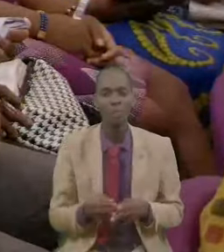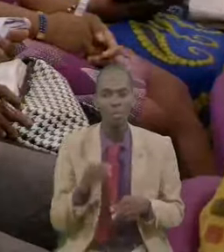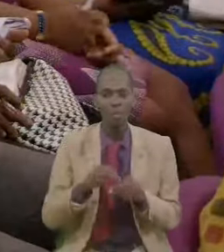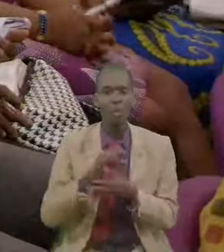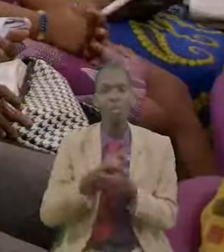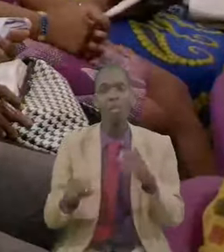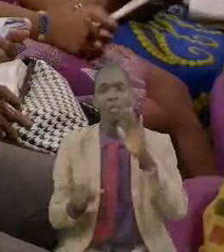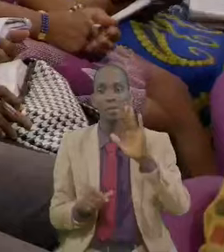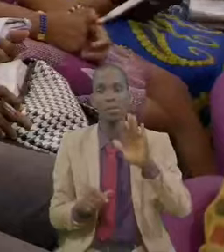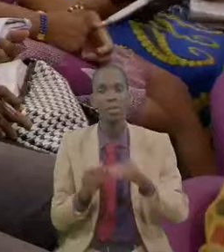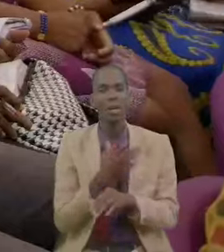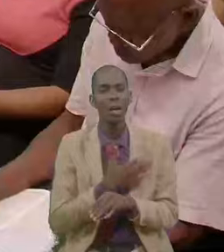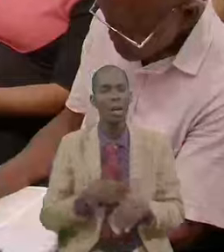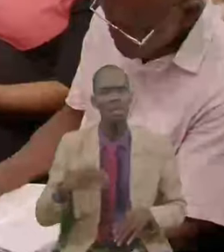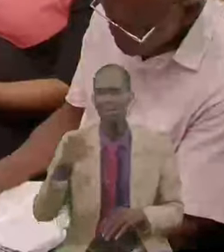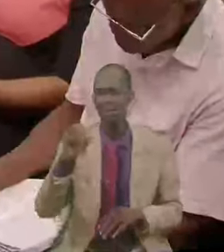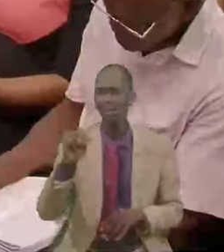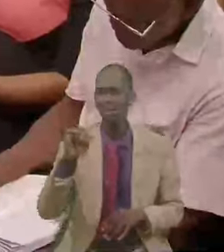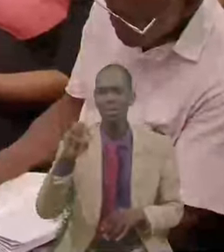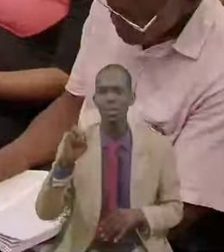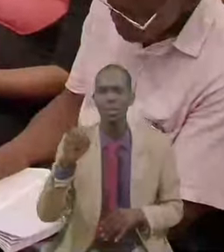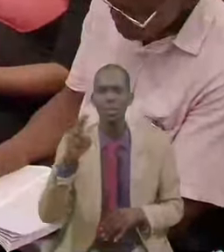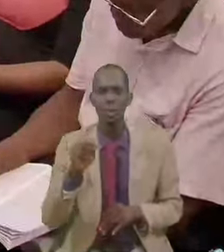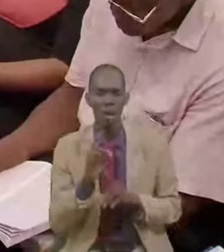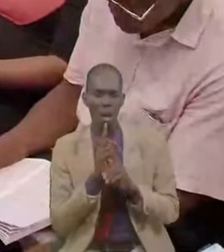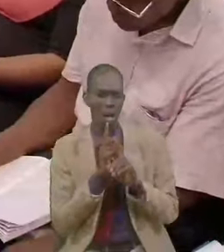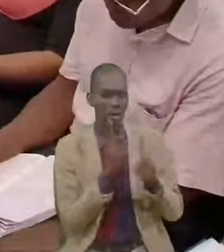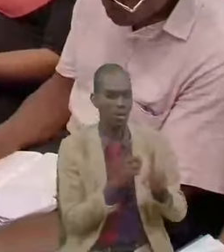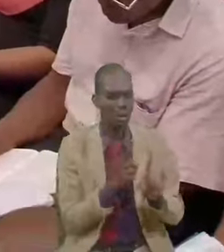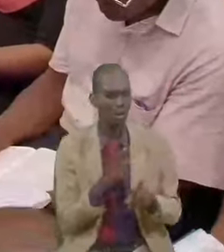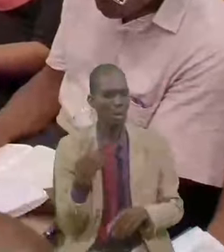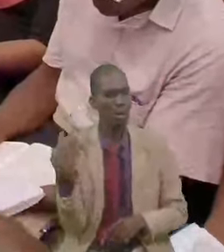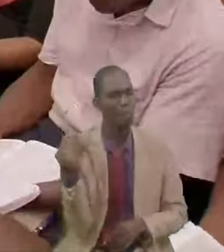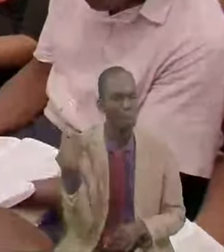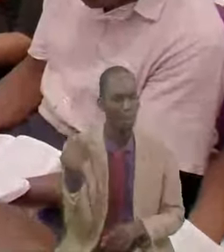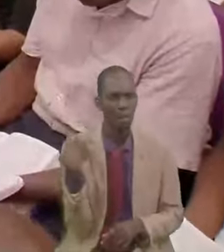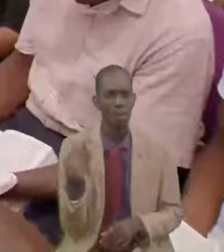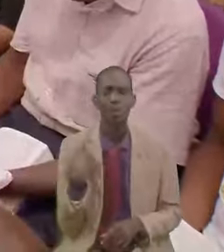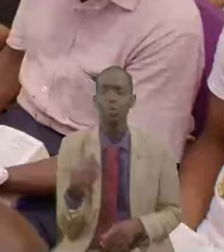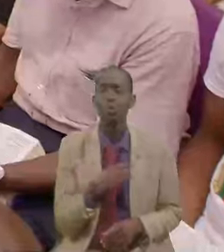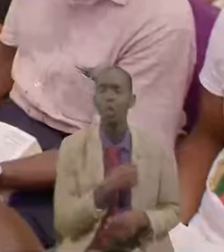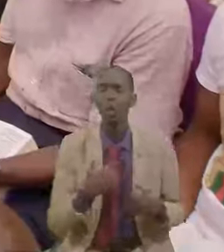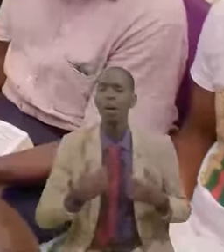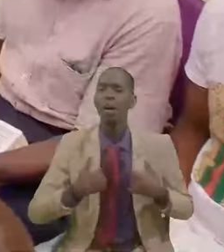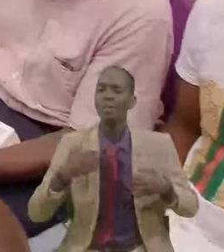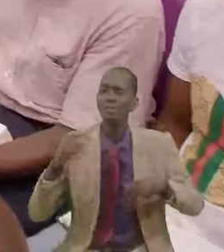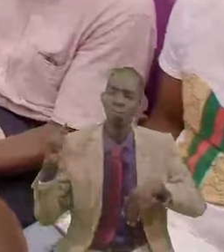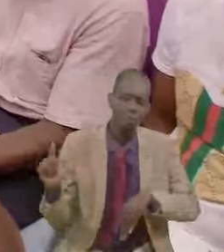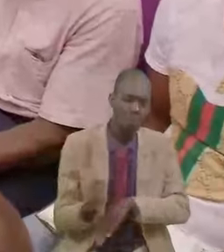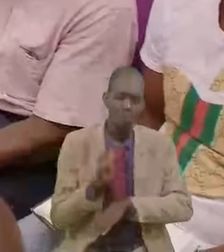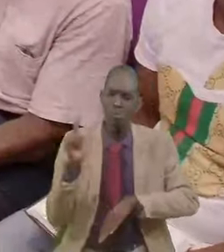Verset 5. Simon lui répondit, Maître, nous avons travaillé toute la